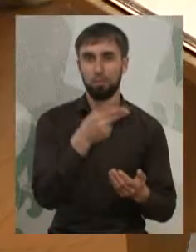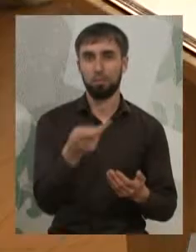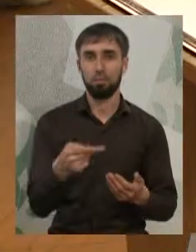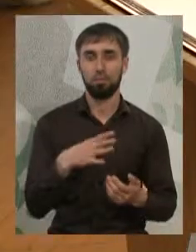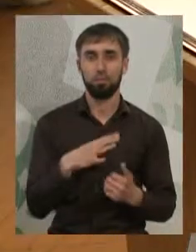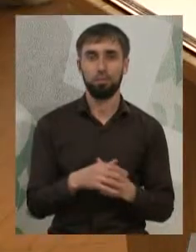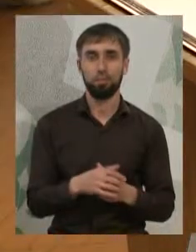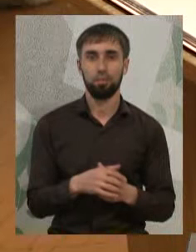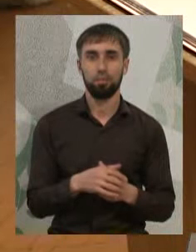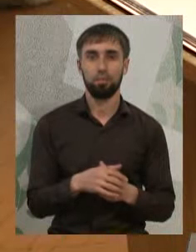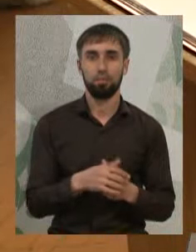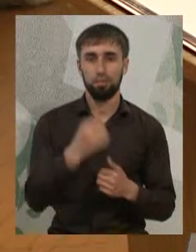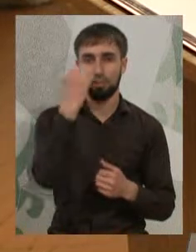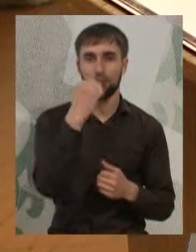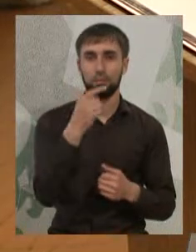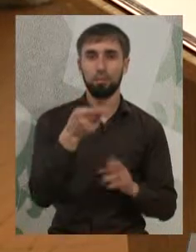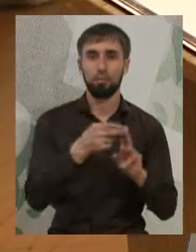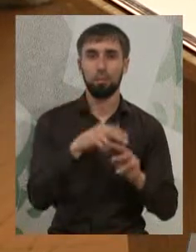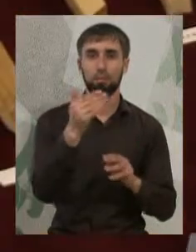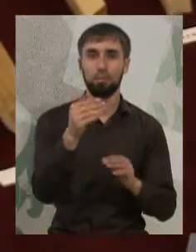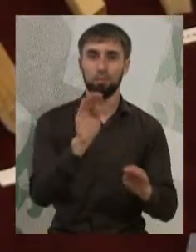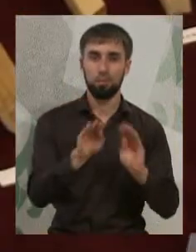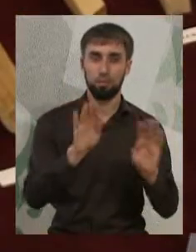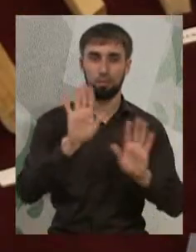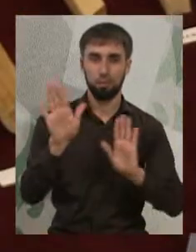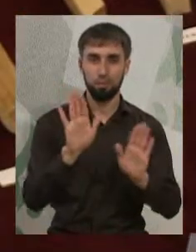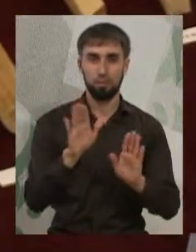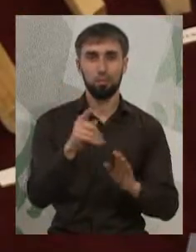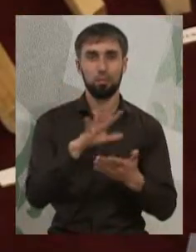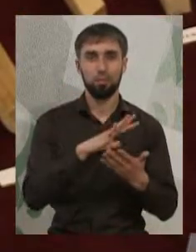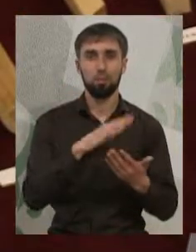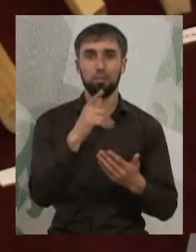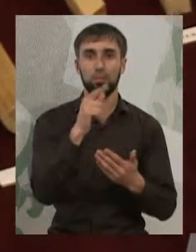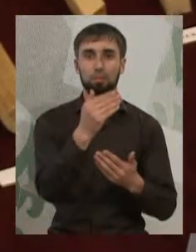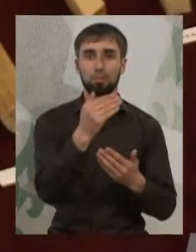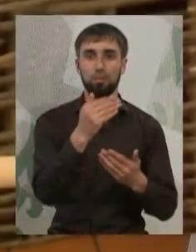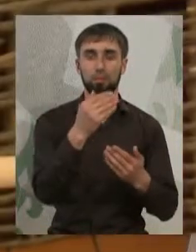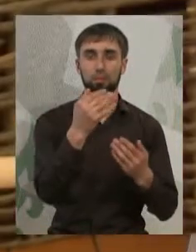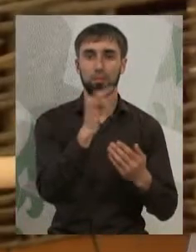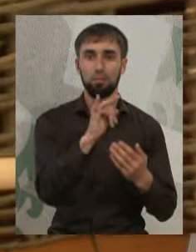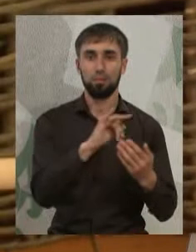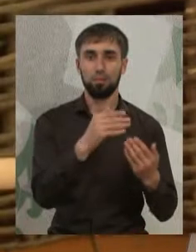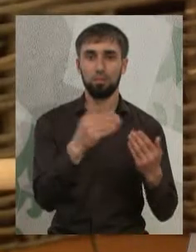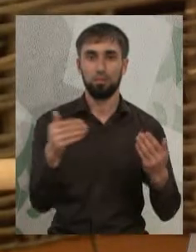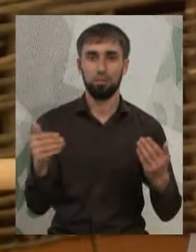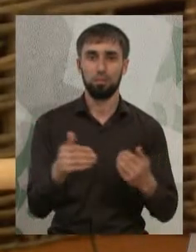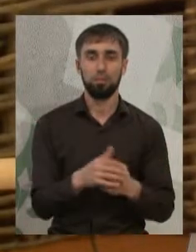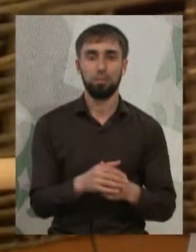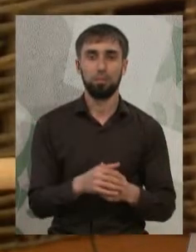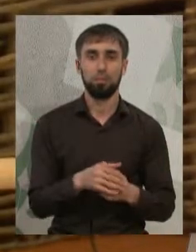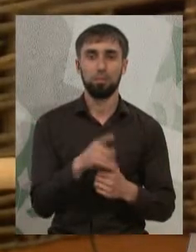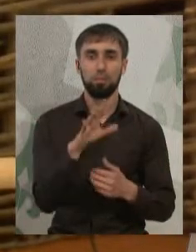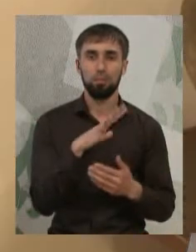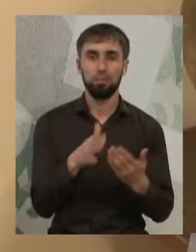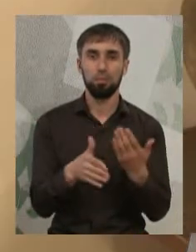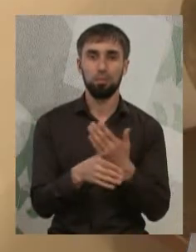кроватку. Благодаря этим предметам быта в небольшом зале слилось несколько эпох, от средневековья до наших дней. Заглянуть в каждую из них помог журналист,